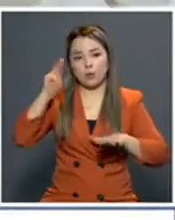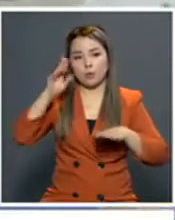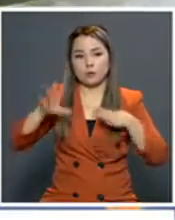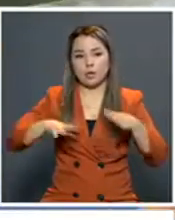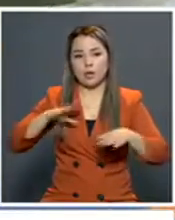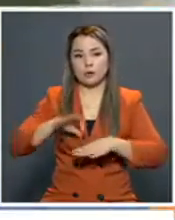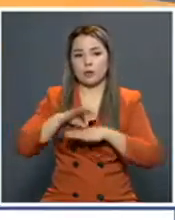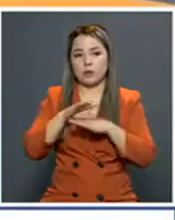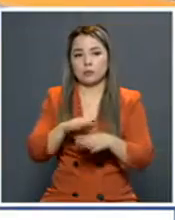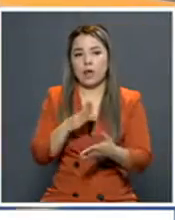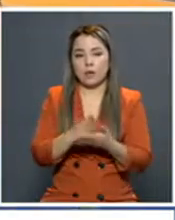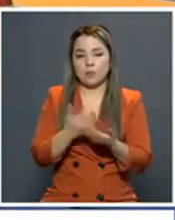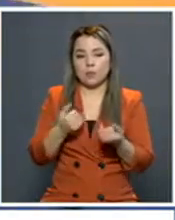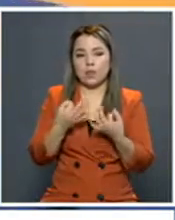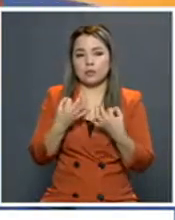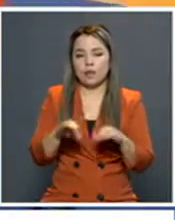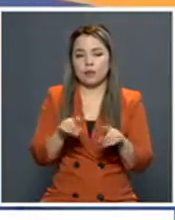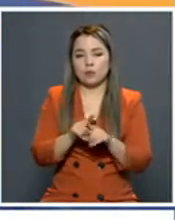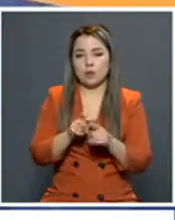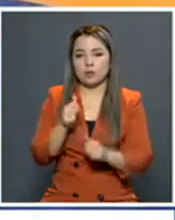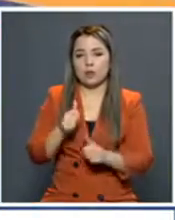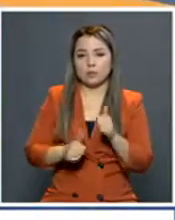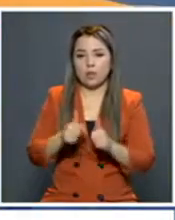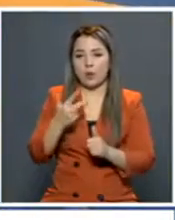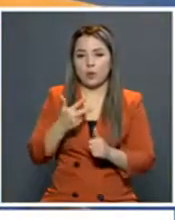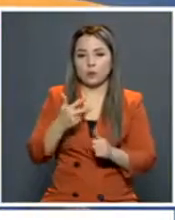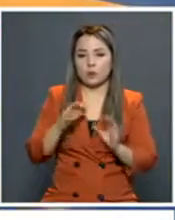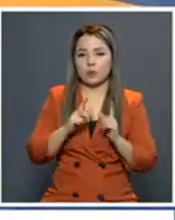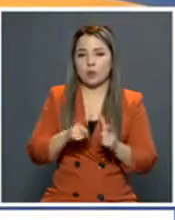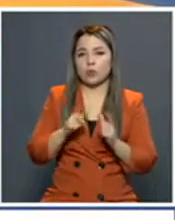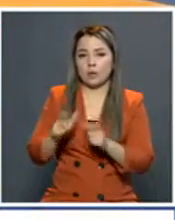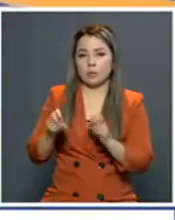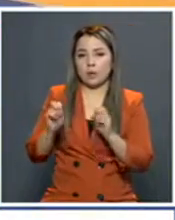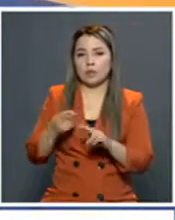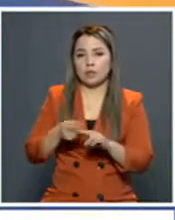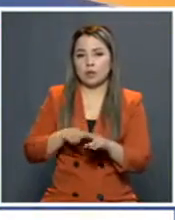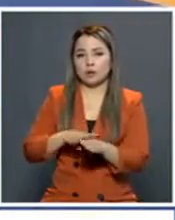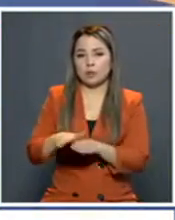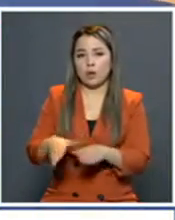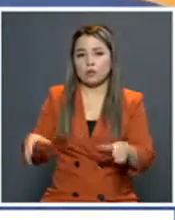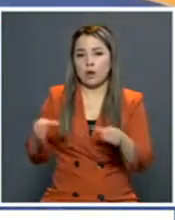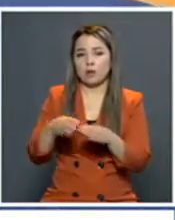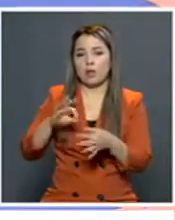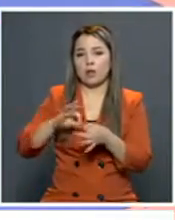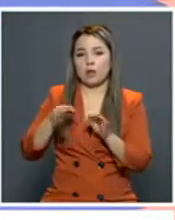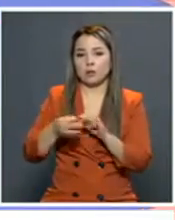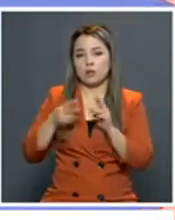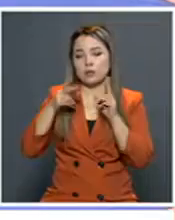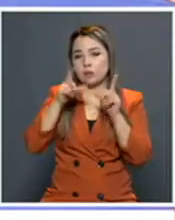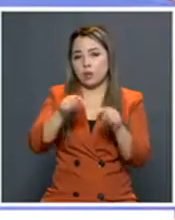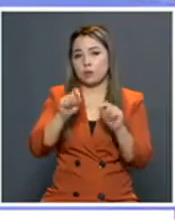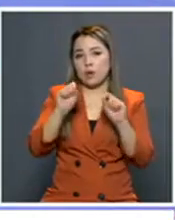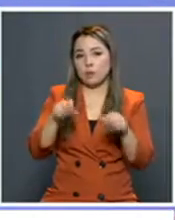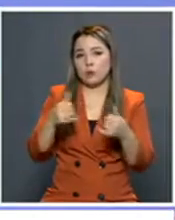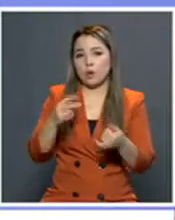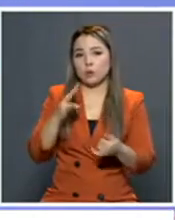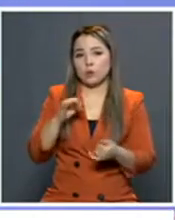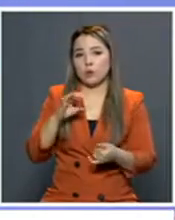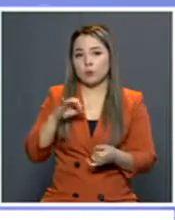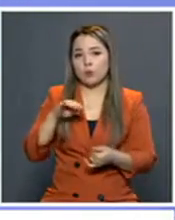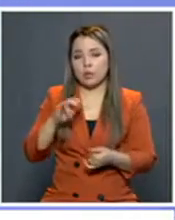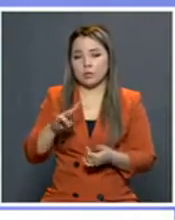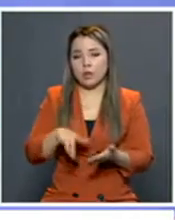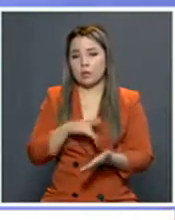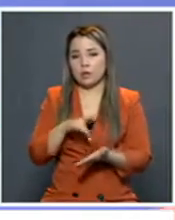өткізеді. Одан кейін лицензиялық жарыстарда тағы 3 жолдамаға қол жеткізіп, толық құрамда олимпиадаға баруды көздейді. Нұрсұлтан қаласында өткен